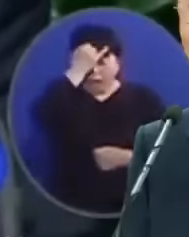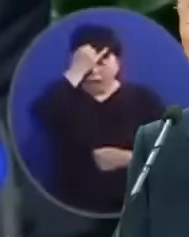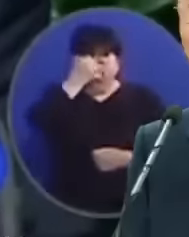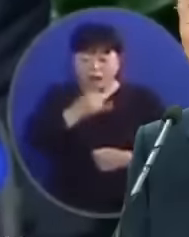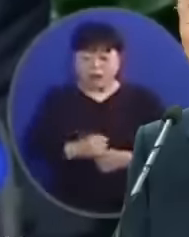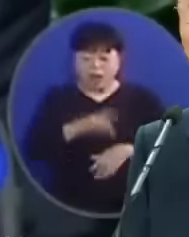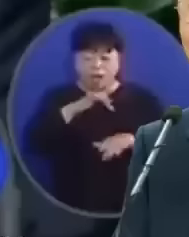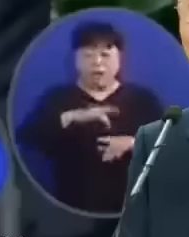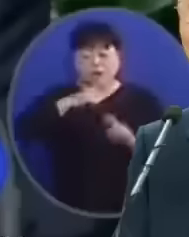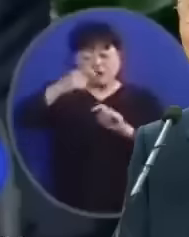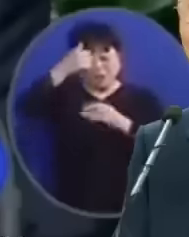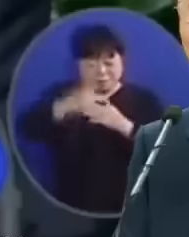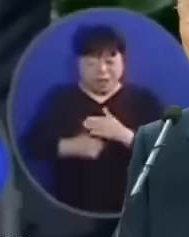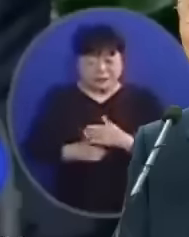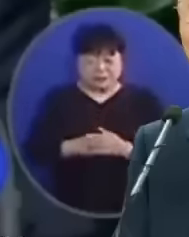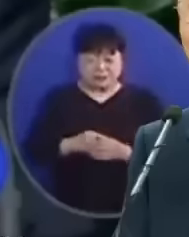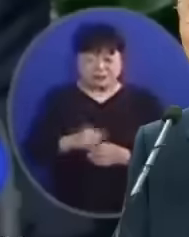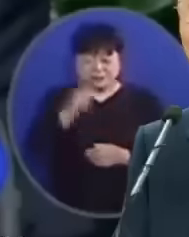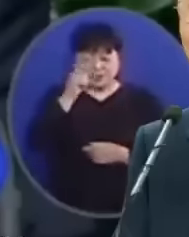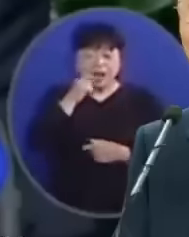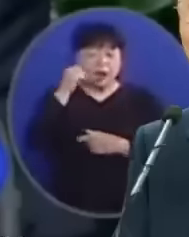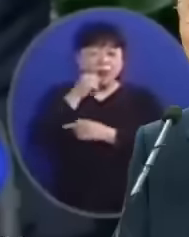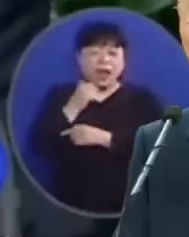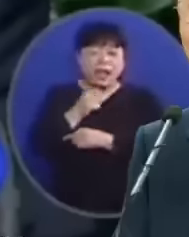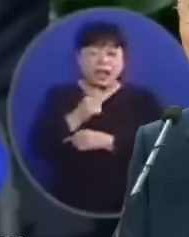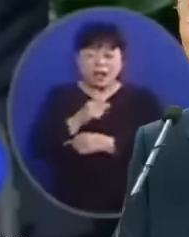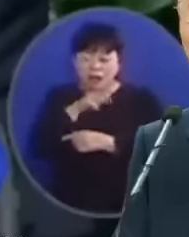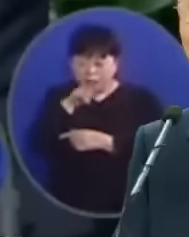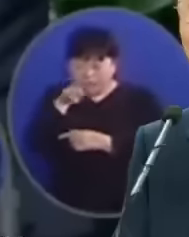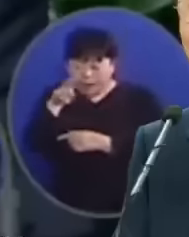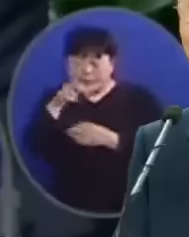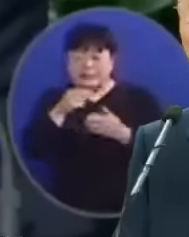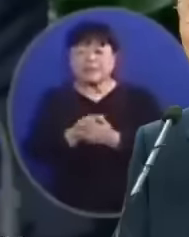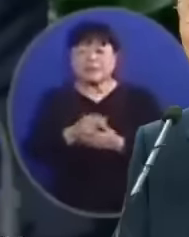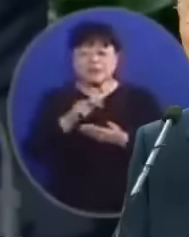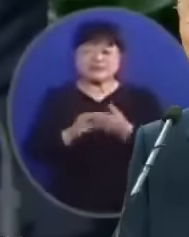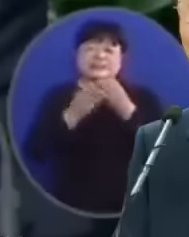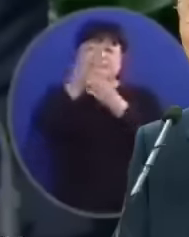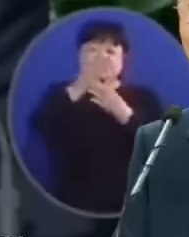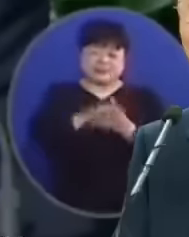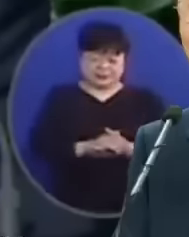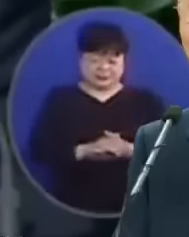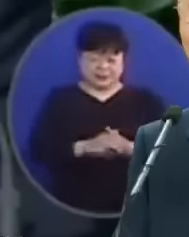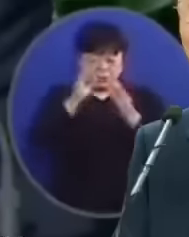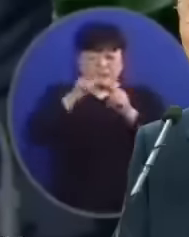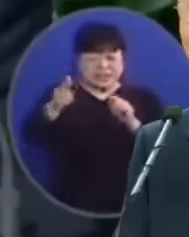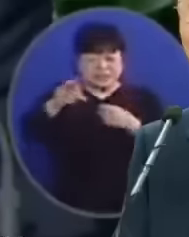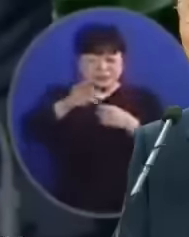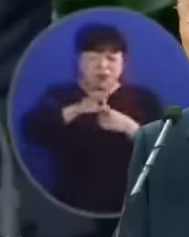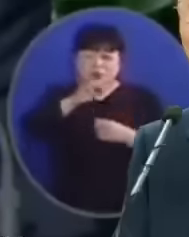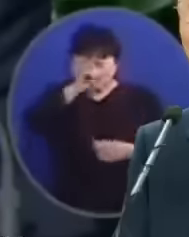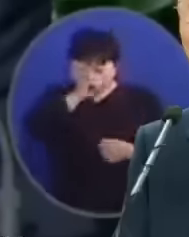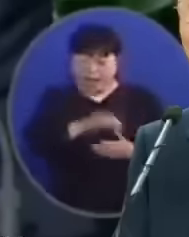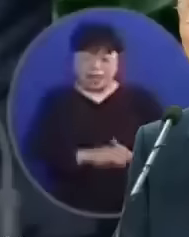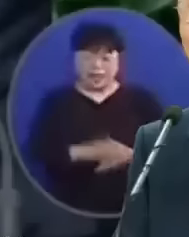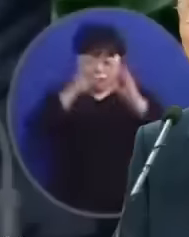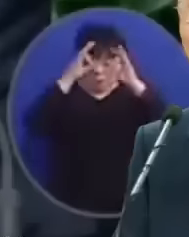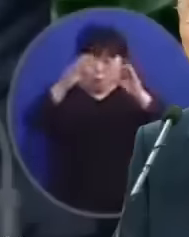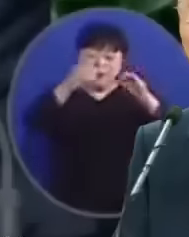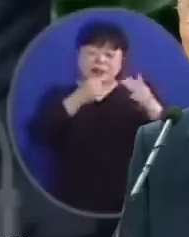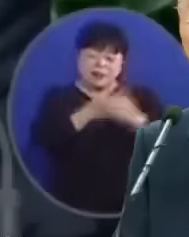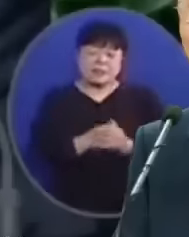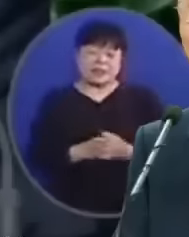꾀임에 따라 선악과를 주의 깊게 바라보았습니다. 그때부터 큰 문제가 생긴 것입니다. 바라보지 않았으면 좋았을 것인데